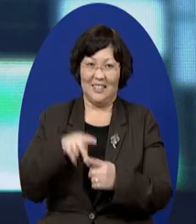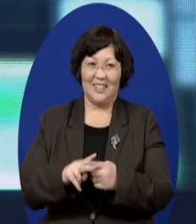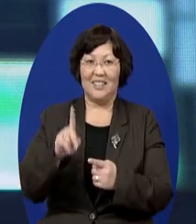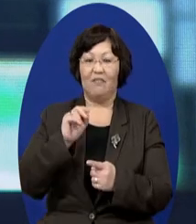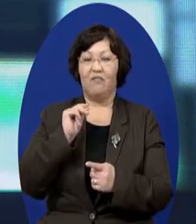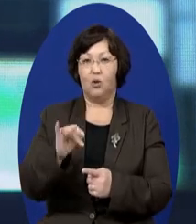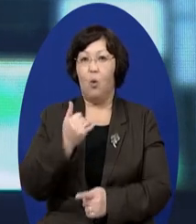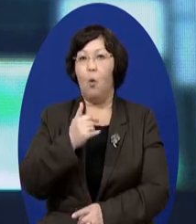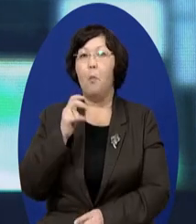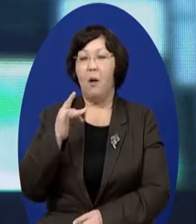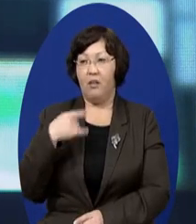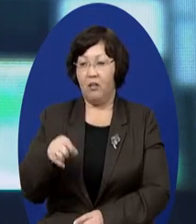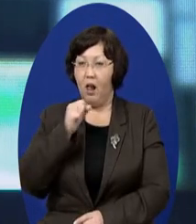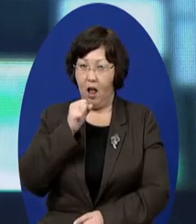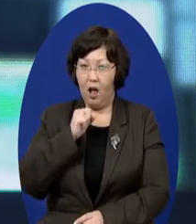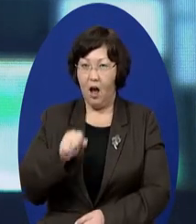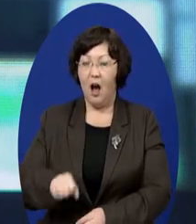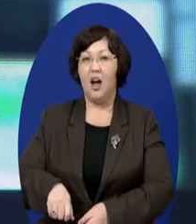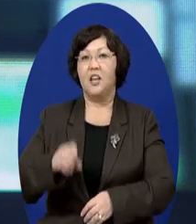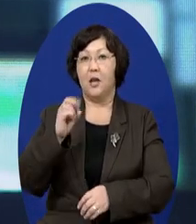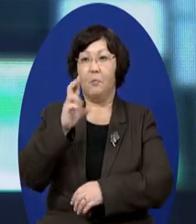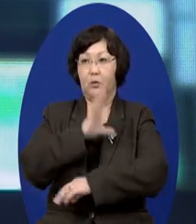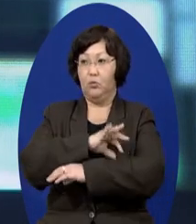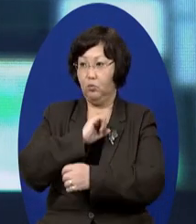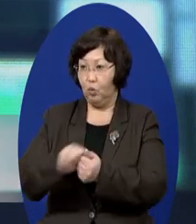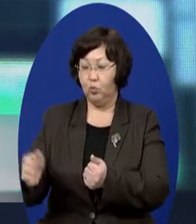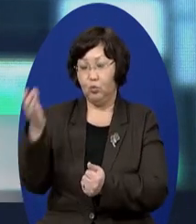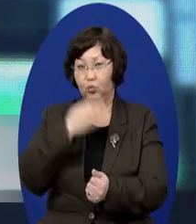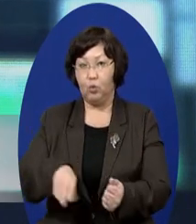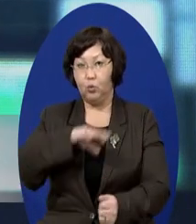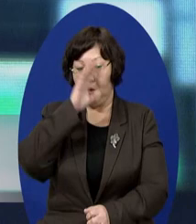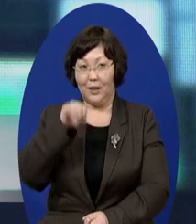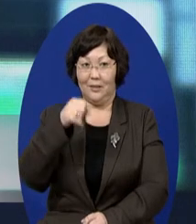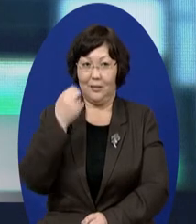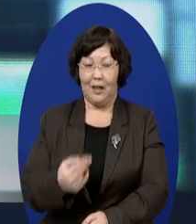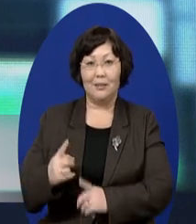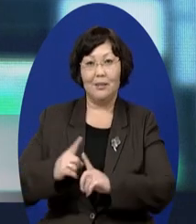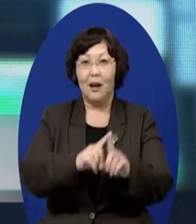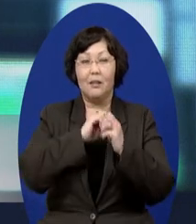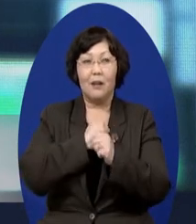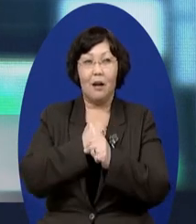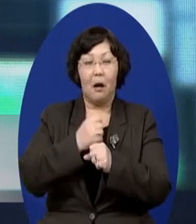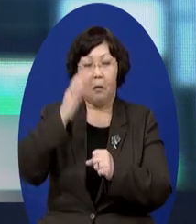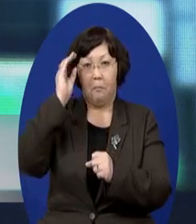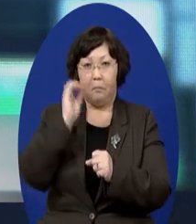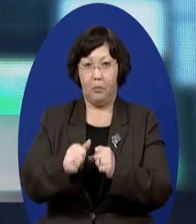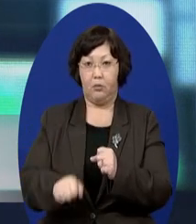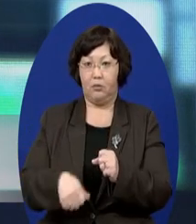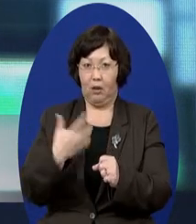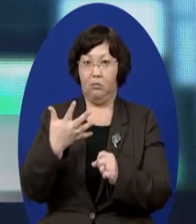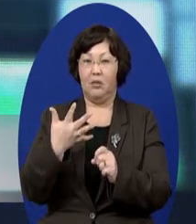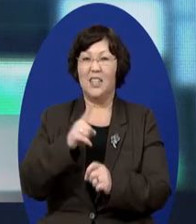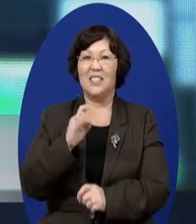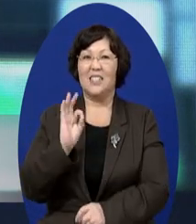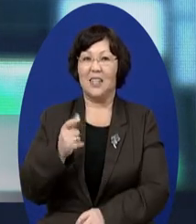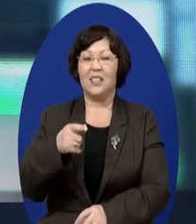сурвалжллаа. 10 жилийн ширээнээс шууд ажлын гараагаа эхлүүлэхээр дулааны 4-р цэцгэлгээ станцад дагалдан ажилтнаар ажиллаж эхэлсэн тэрээр одоо 5-р зэрэгтэй